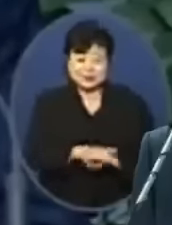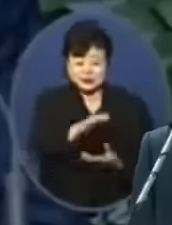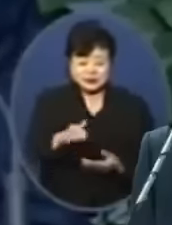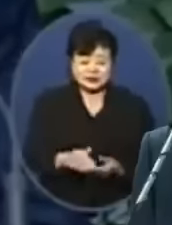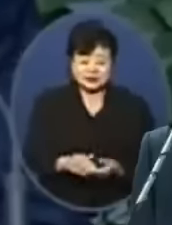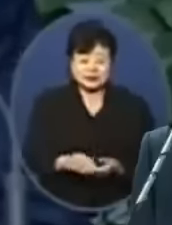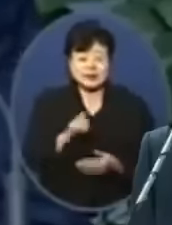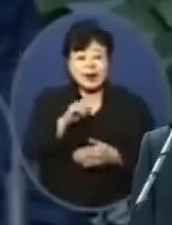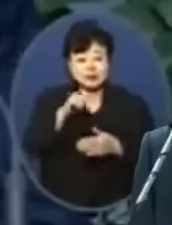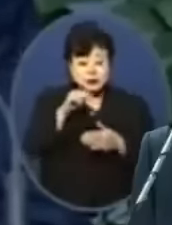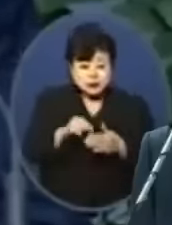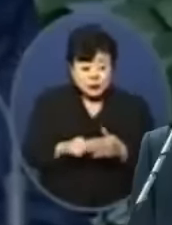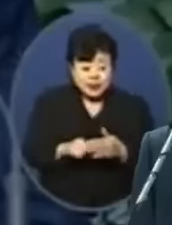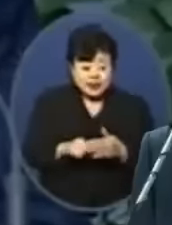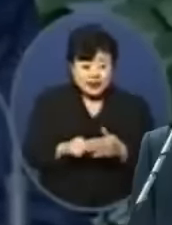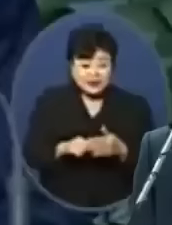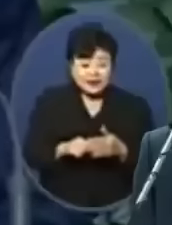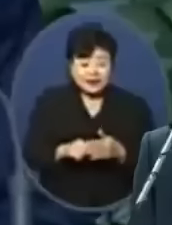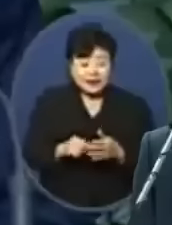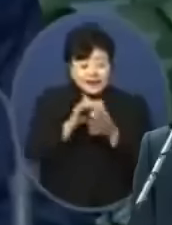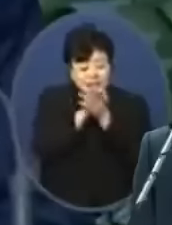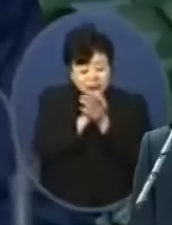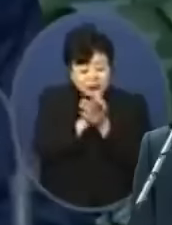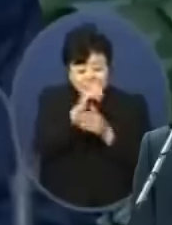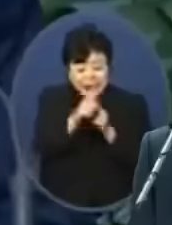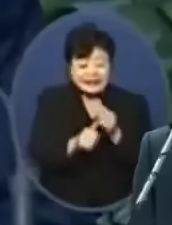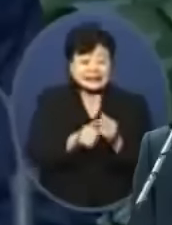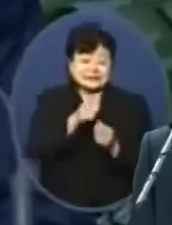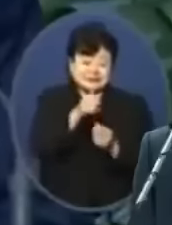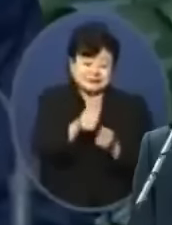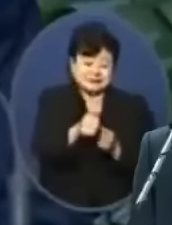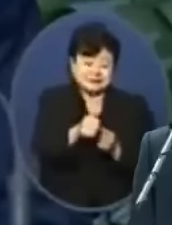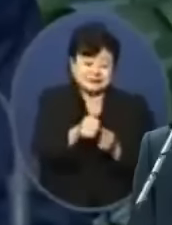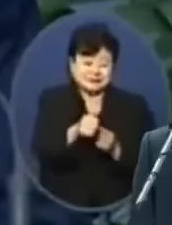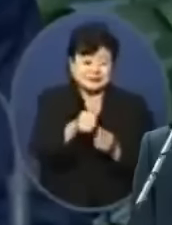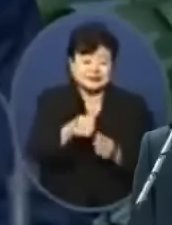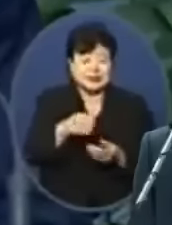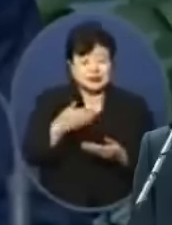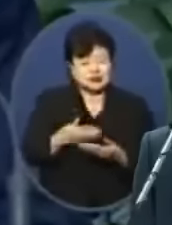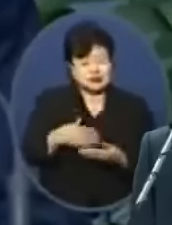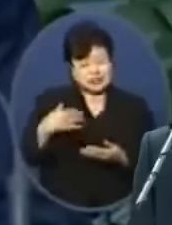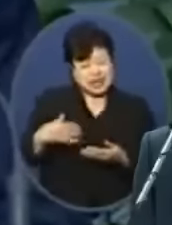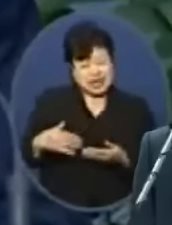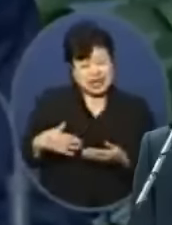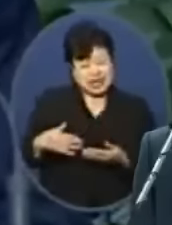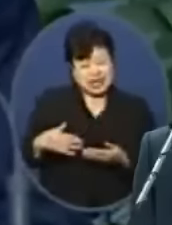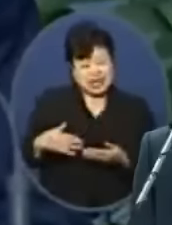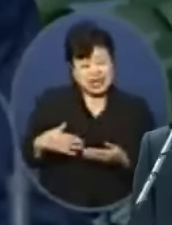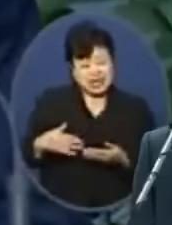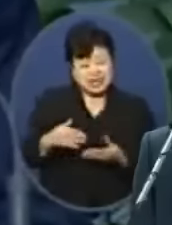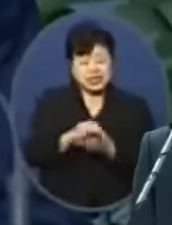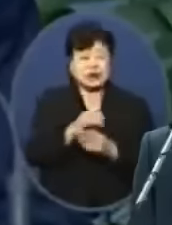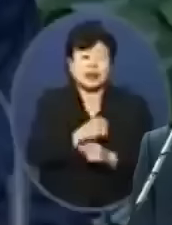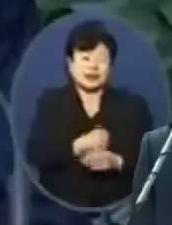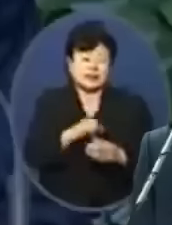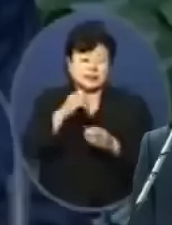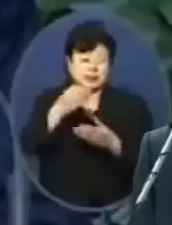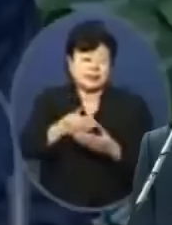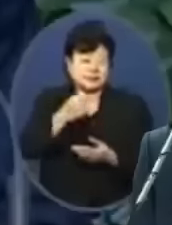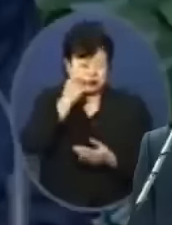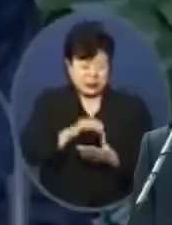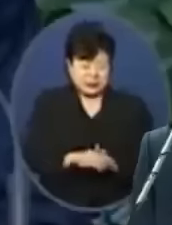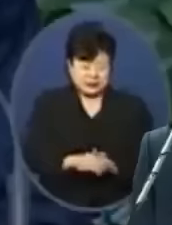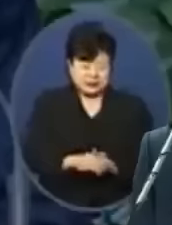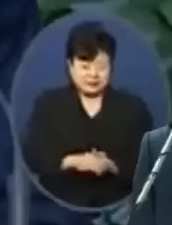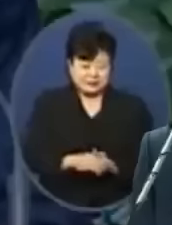우리는 마음속에 기도할 때 하나님이 안 주겠지 그렇게 생각하고 기도를 하기 때문에 응답을 못 받은